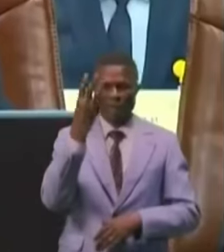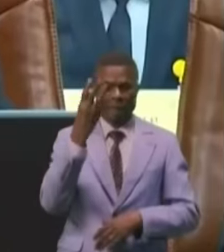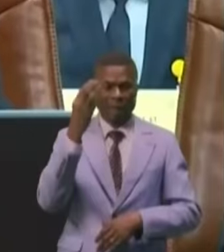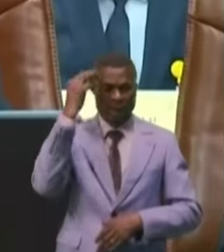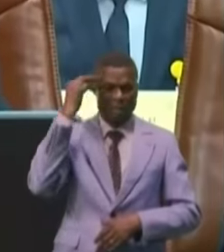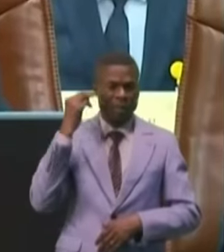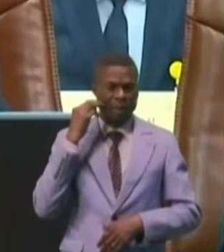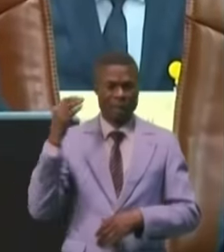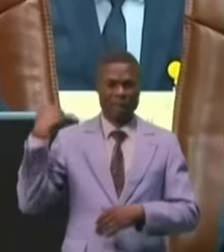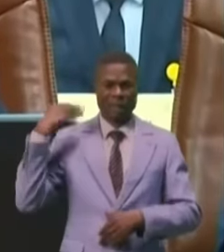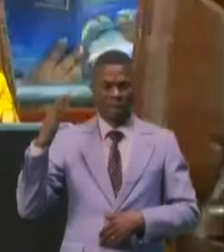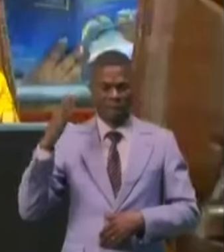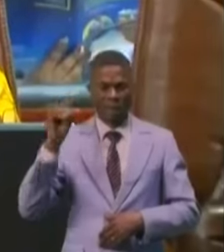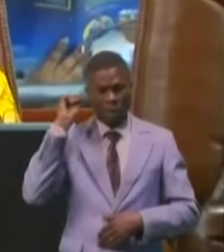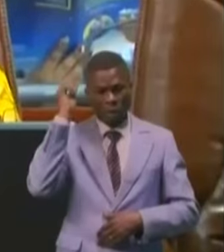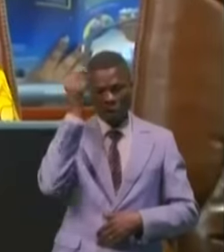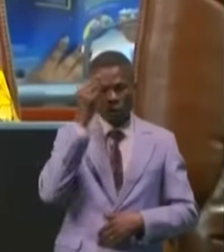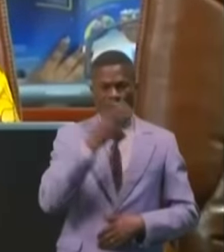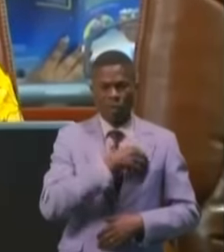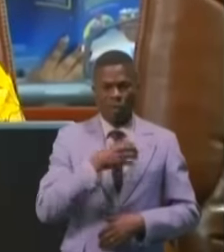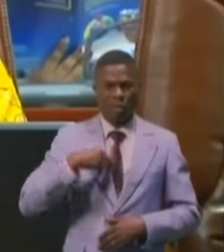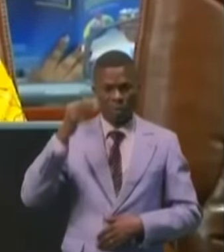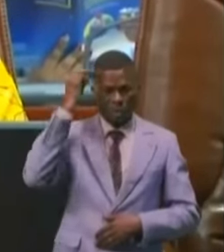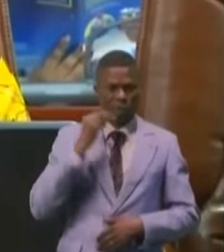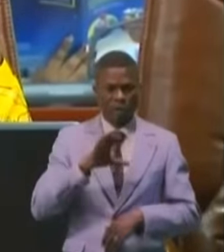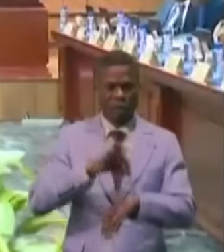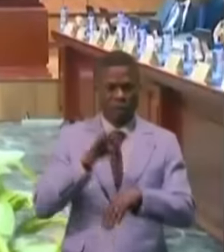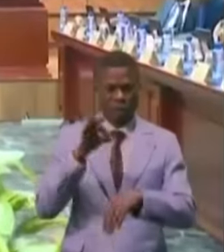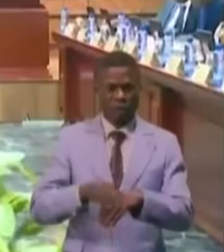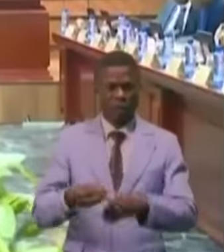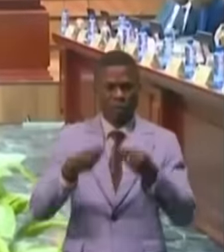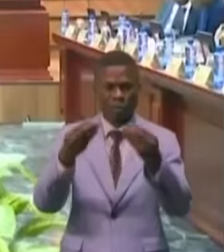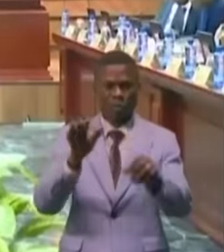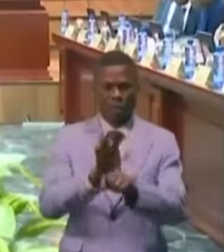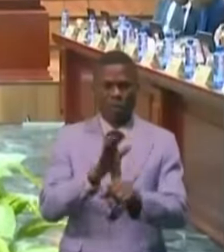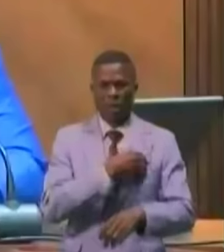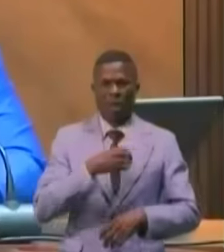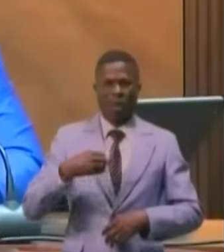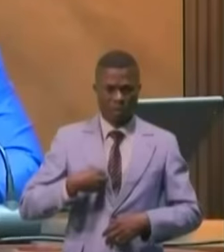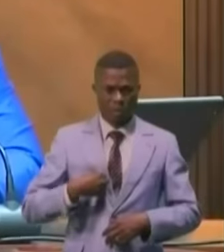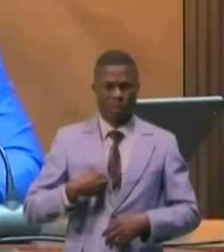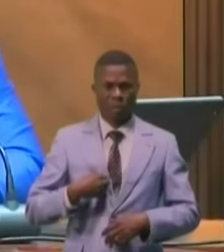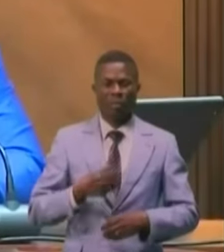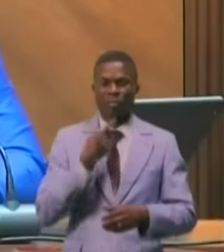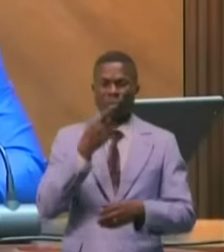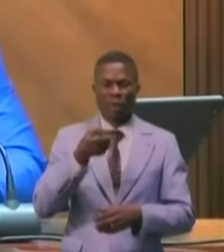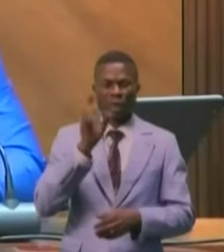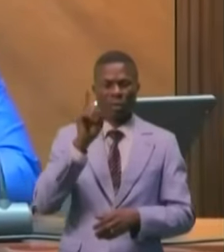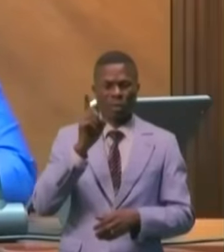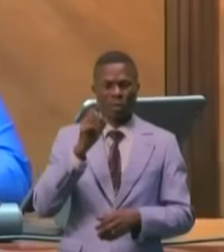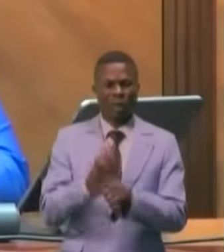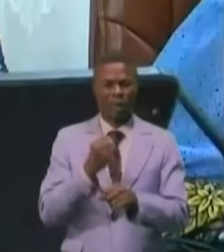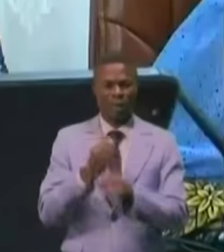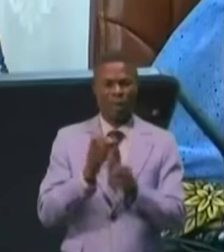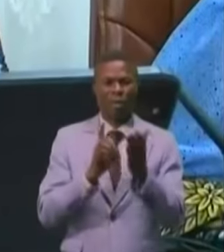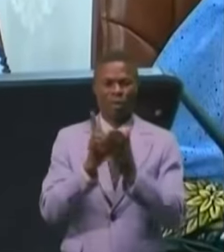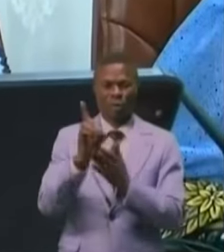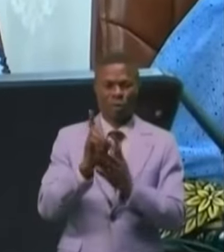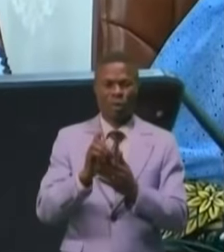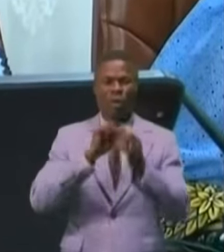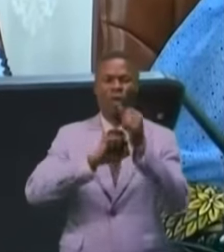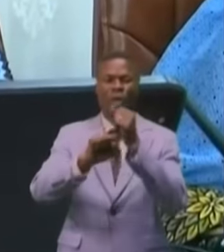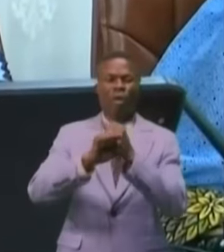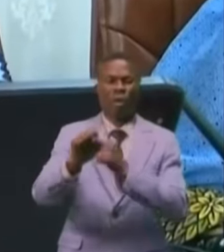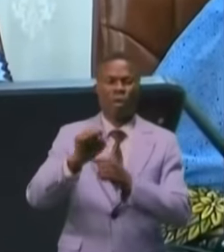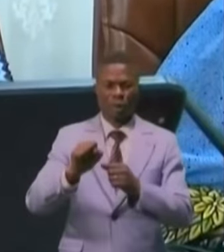le gouvernement souminois donne largement l'opportunité à la femme de montrer qu'elle est une actrice à part entière dans le développement et la gouvernance